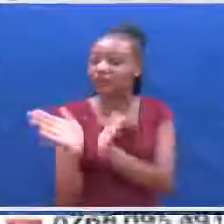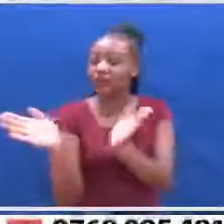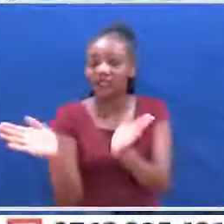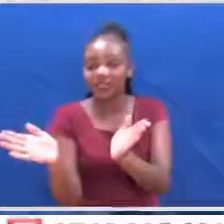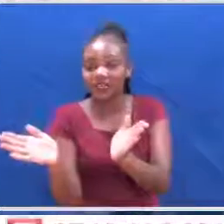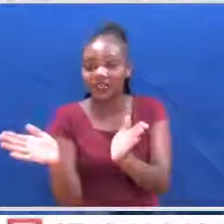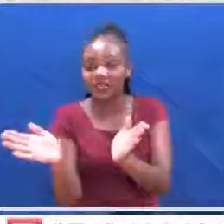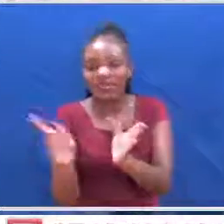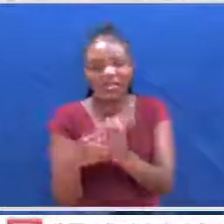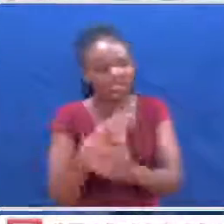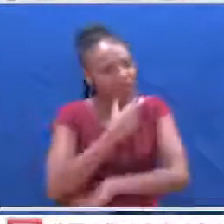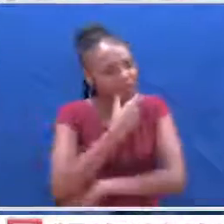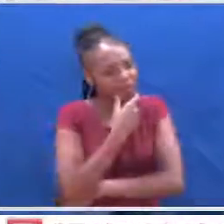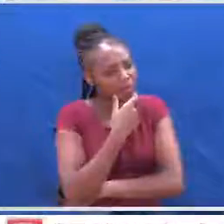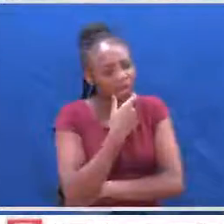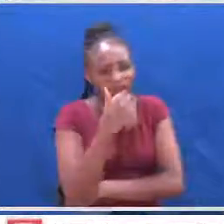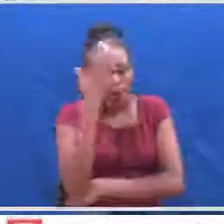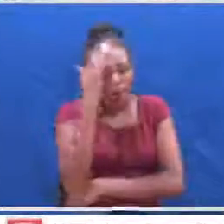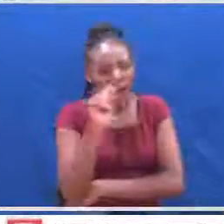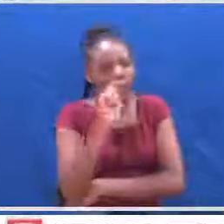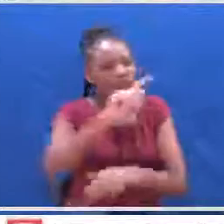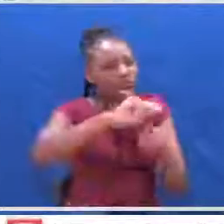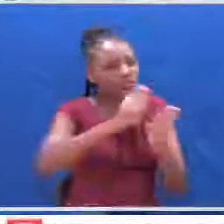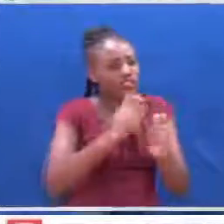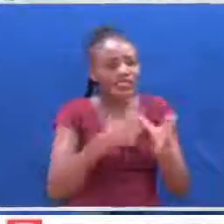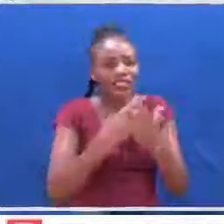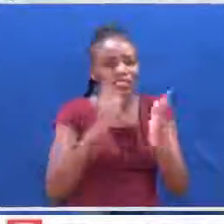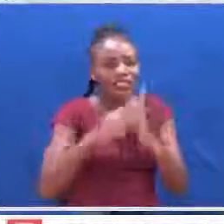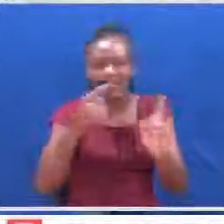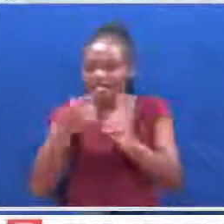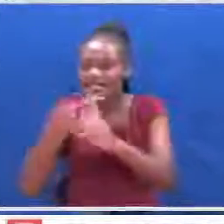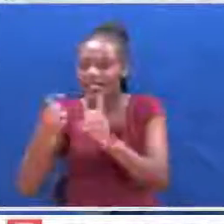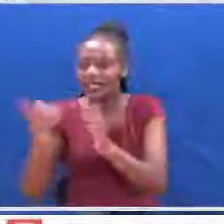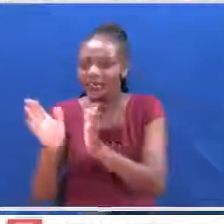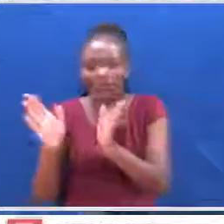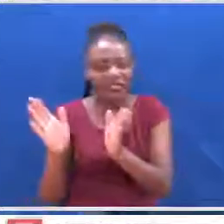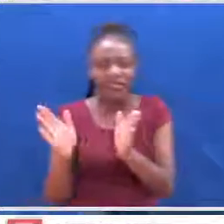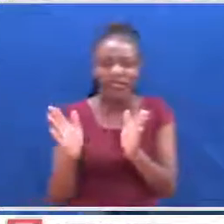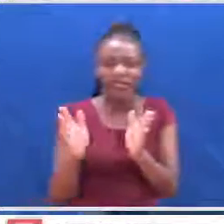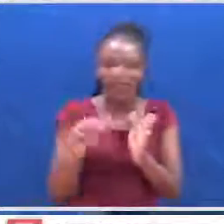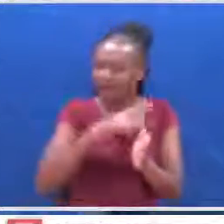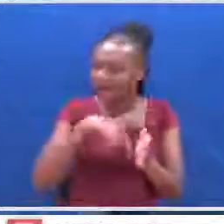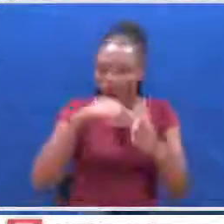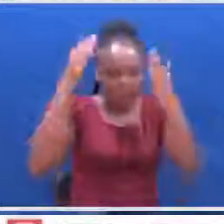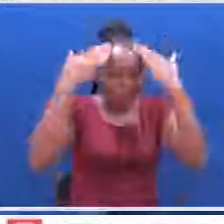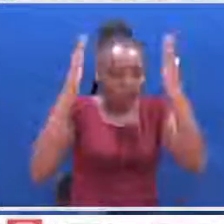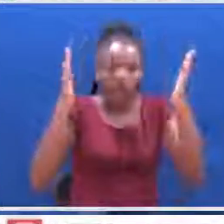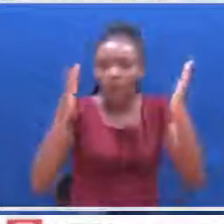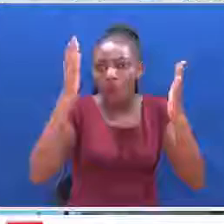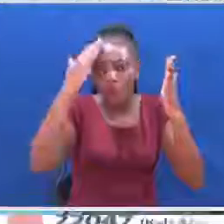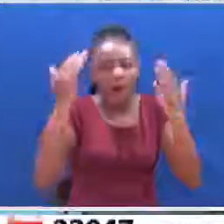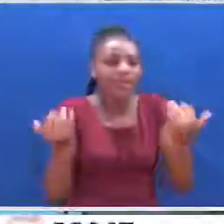ra itakuaje Sasa mmeewza kutugeukia kutuua bure kwa njia ambayo Hata Sisi wenyewe